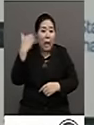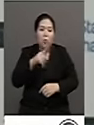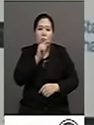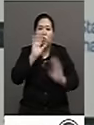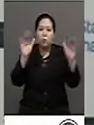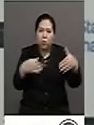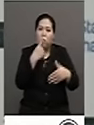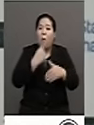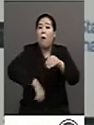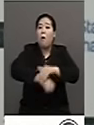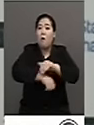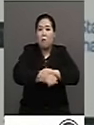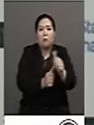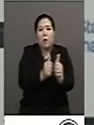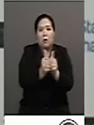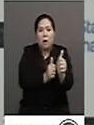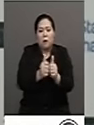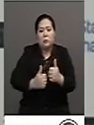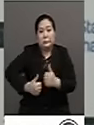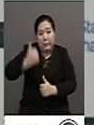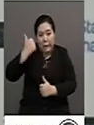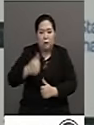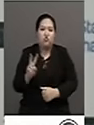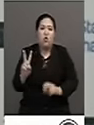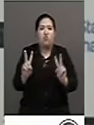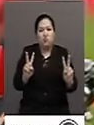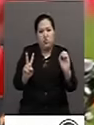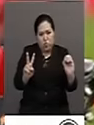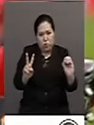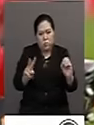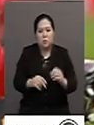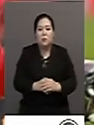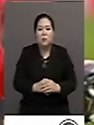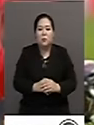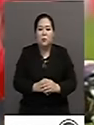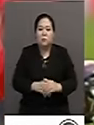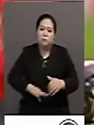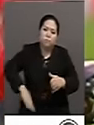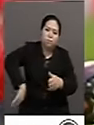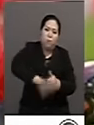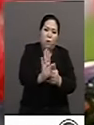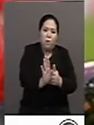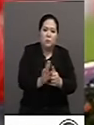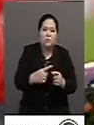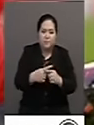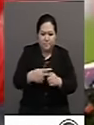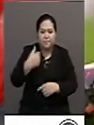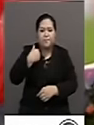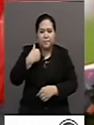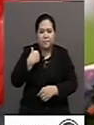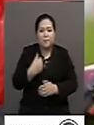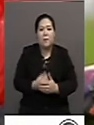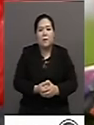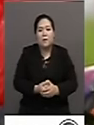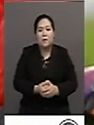แอนฟิลด์สามารถเอาชนะซันเดอร์แลนด์ไปได้2ประตูต่อ0นะครับโดยได้จากดีวอลโอริกี้แล้วก็รวมไปถึงเจมิลเนอร์ด้วยคูตินโญ่ได้รับอา